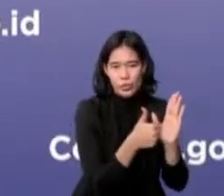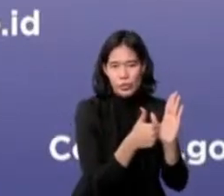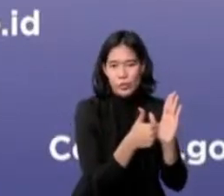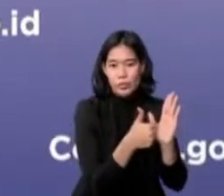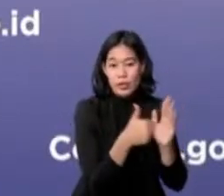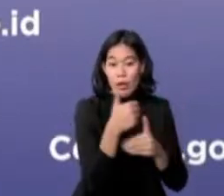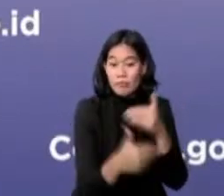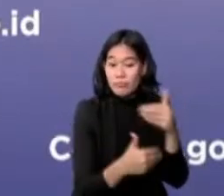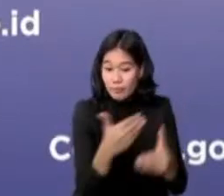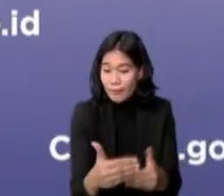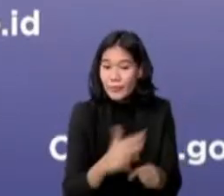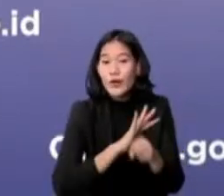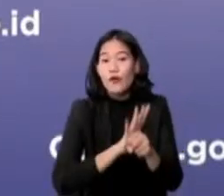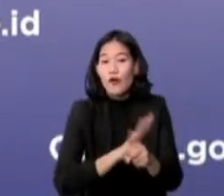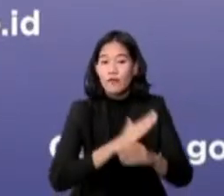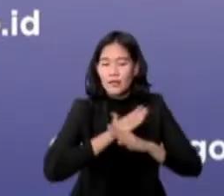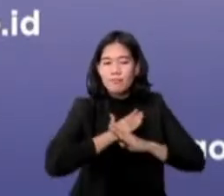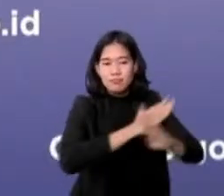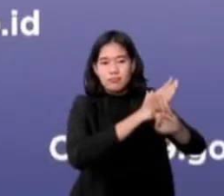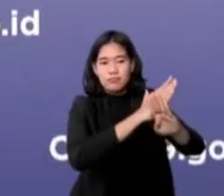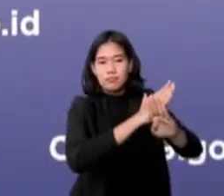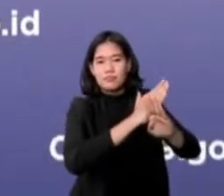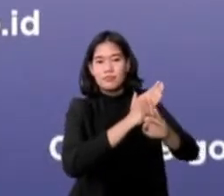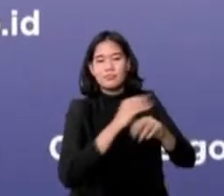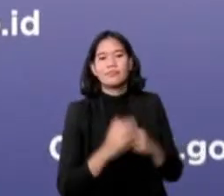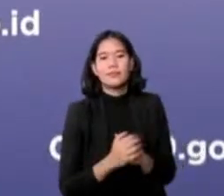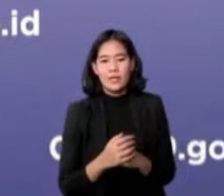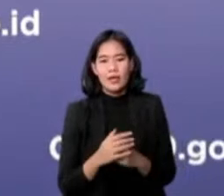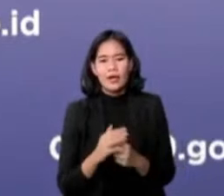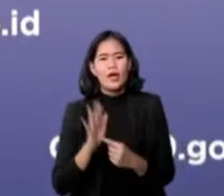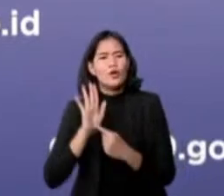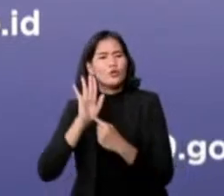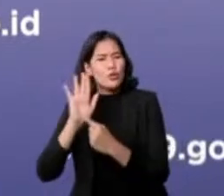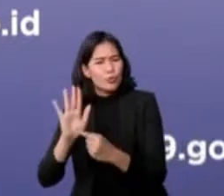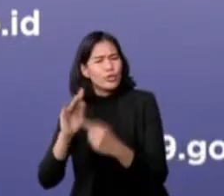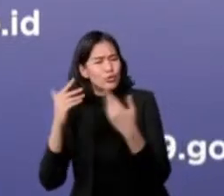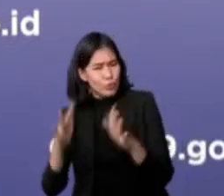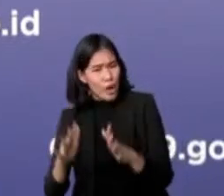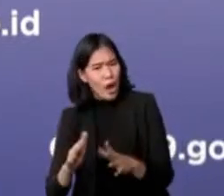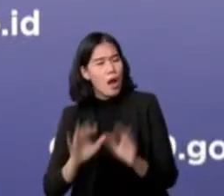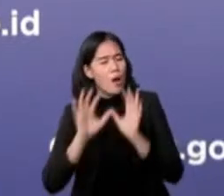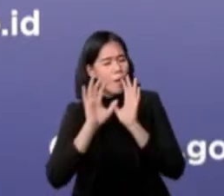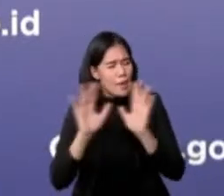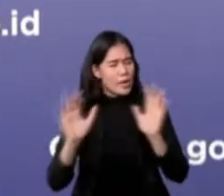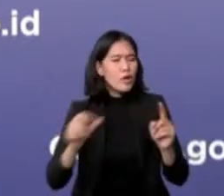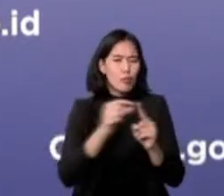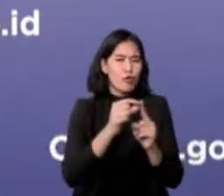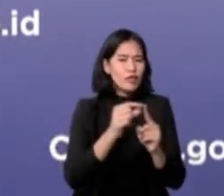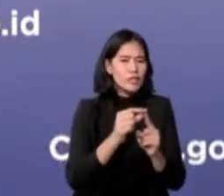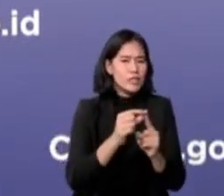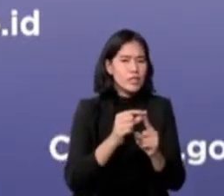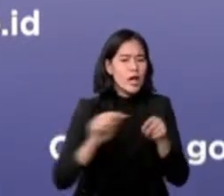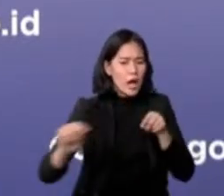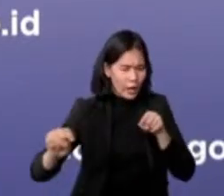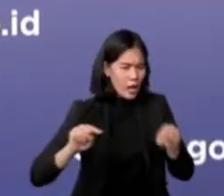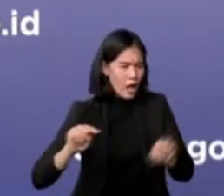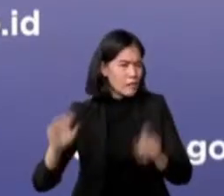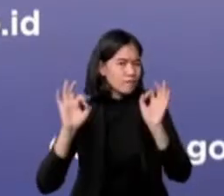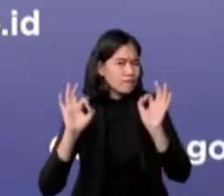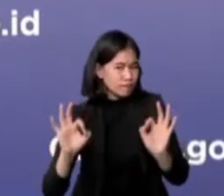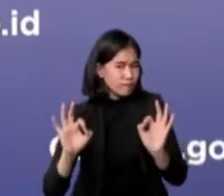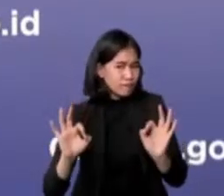sehingga COVID-19 bisa lebih terkendali dengan cepat. Kita sudah membuktikan di banyak provinsi bahwa banyak yang sudah